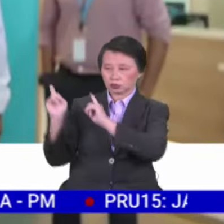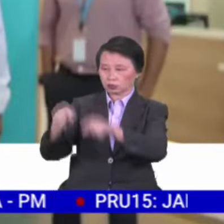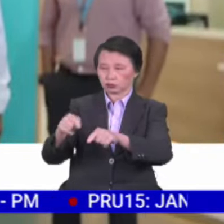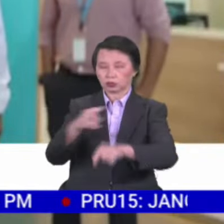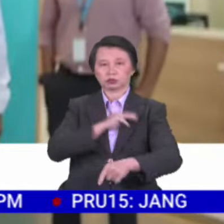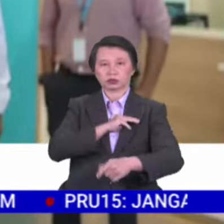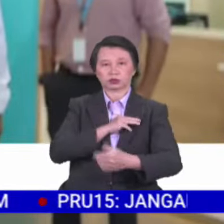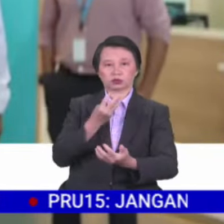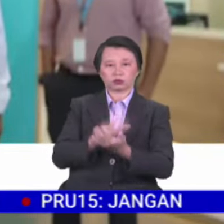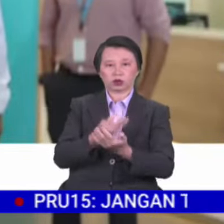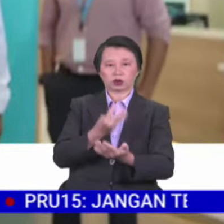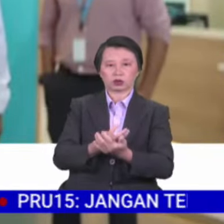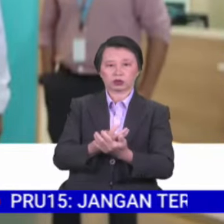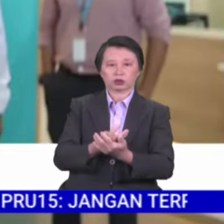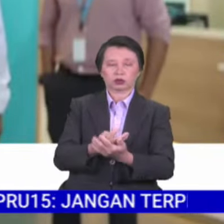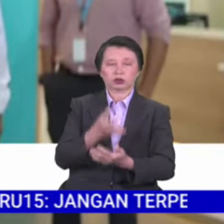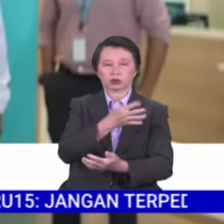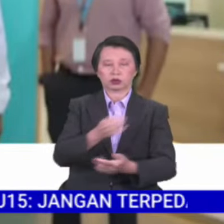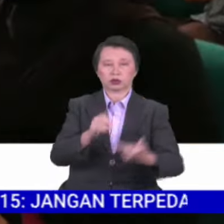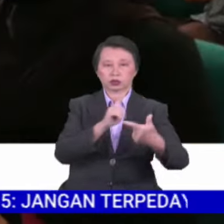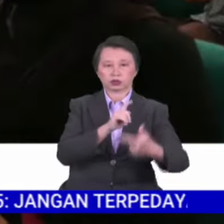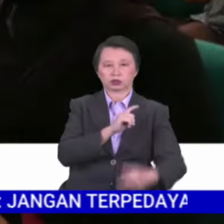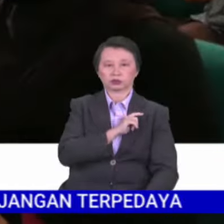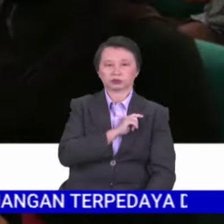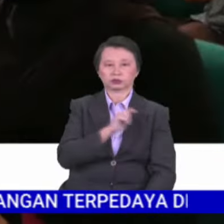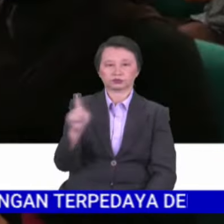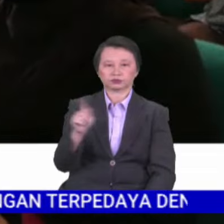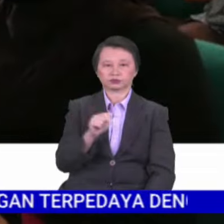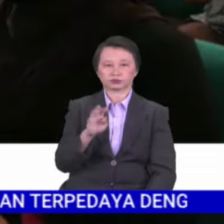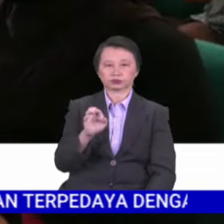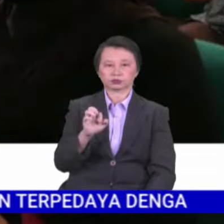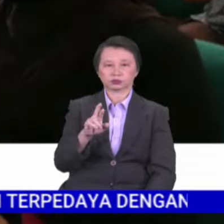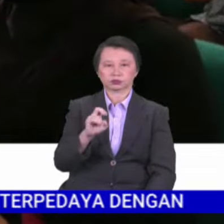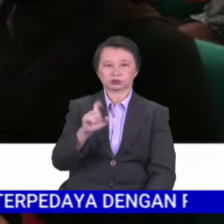Menteri Kewangan Tengku Datuk Seri Zafrul, Tengku Abdul Aziz.